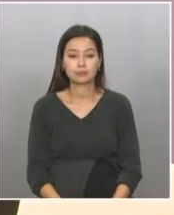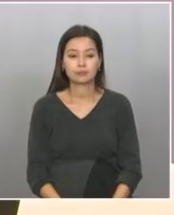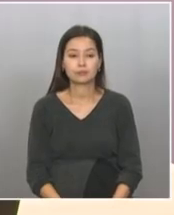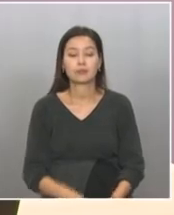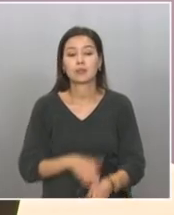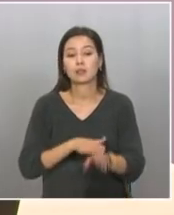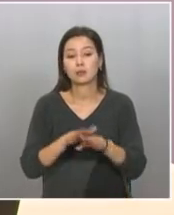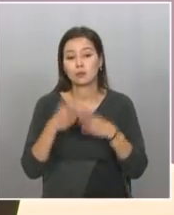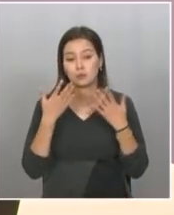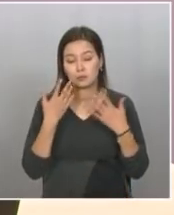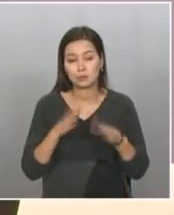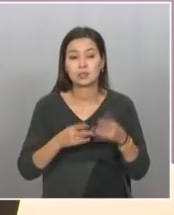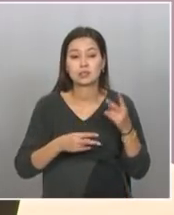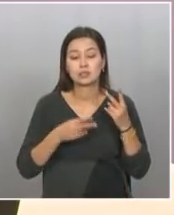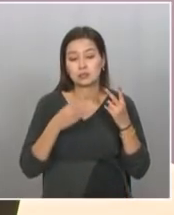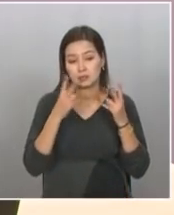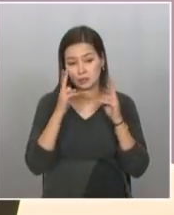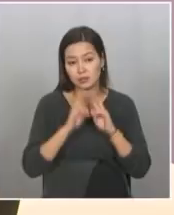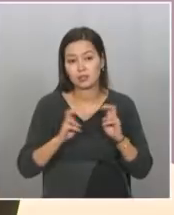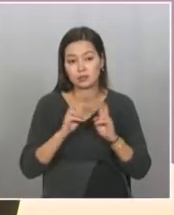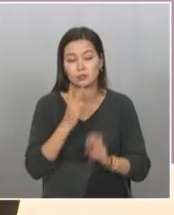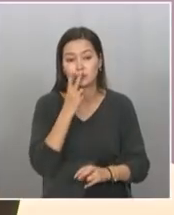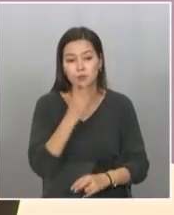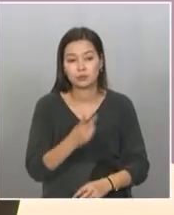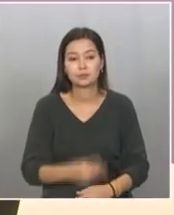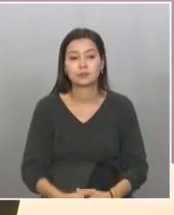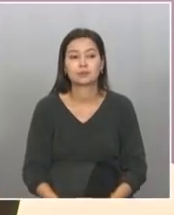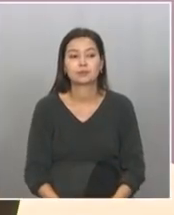Орындап болсаңдар, салыстырып тексерейік.